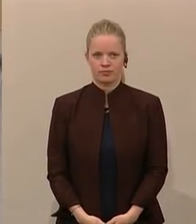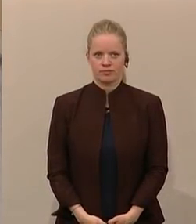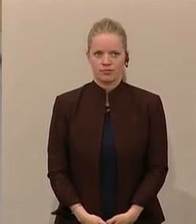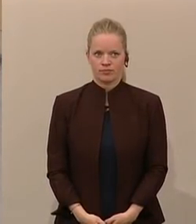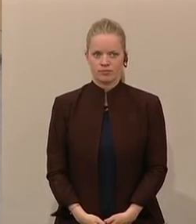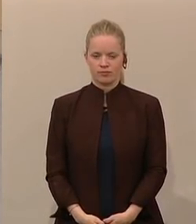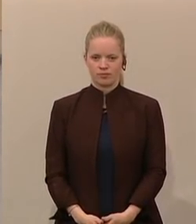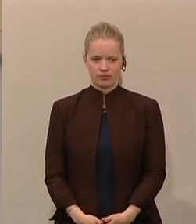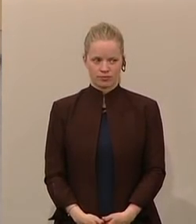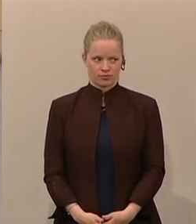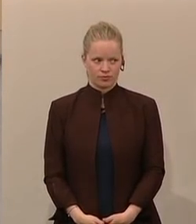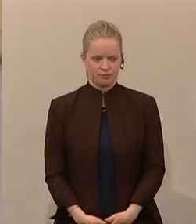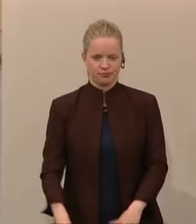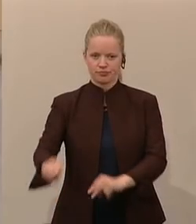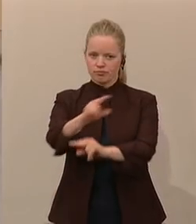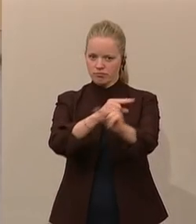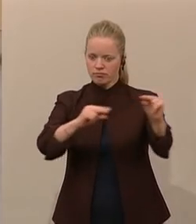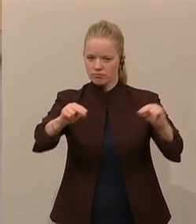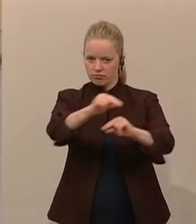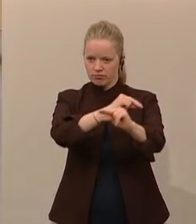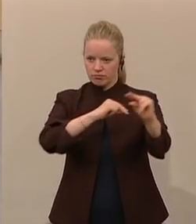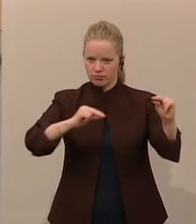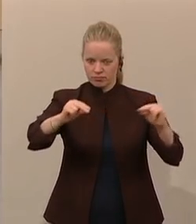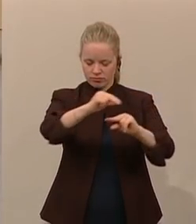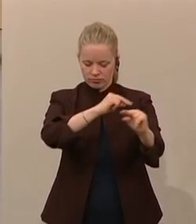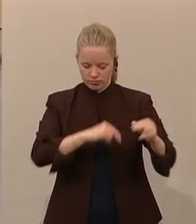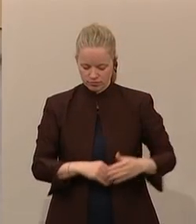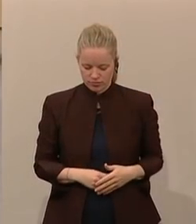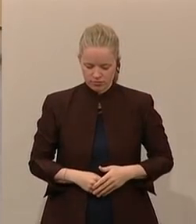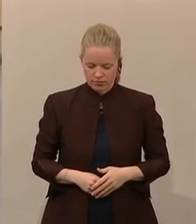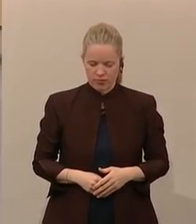Österreich zu gewährleisten. Die SPÖ betreibe Brachialopposition.